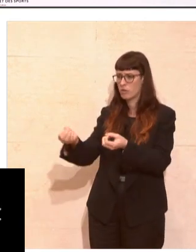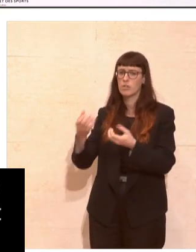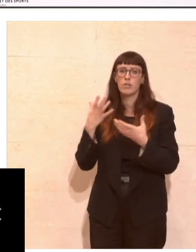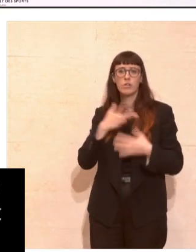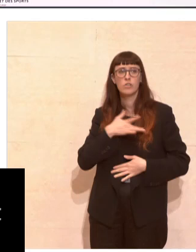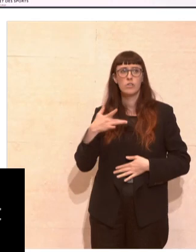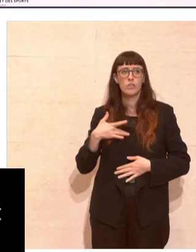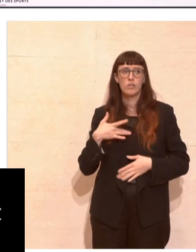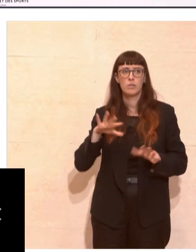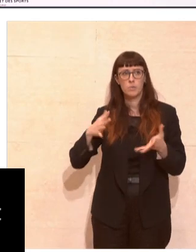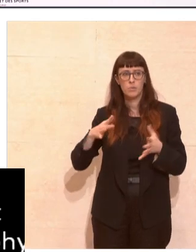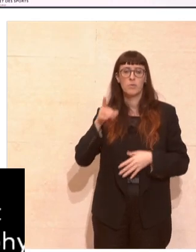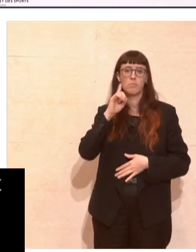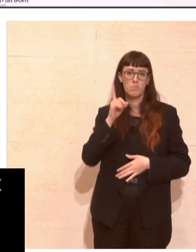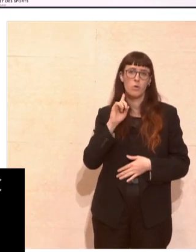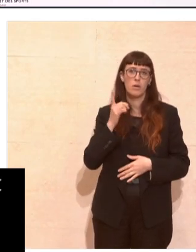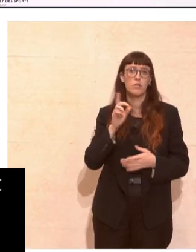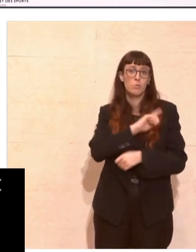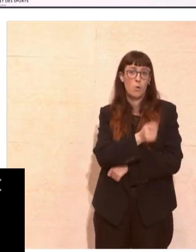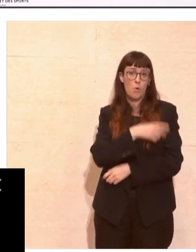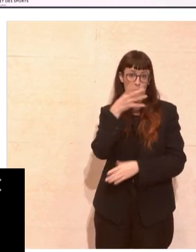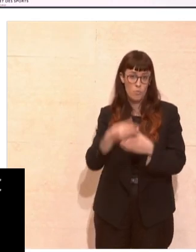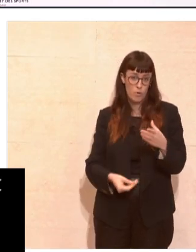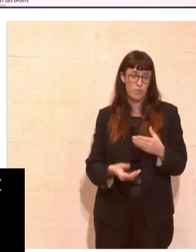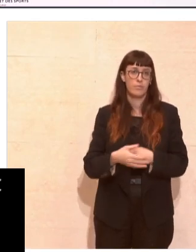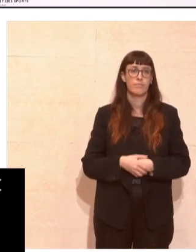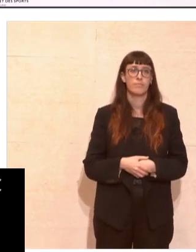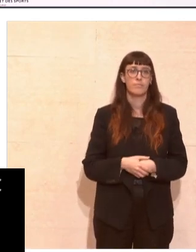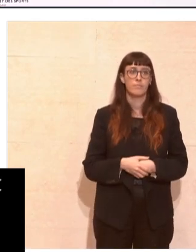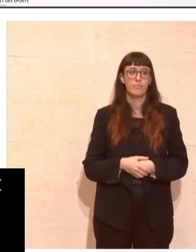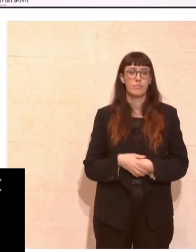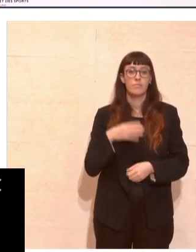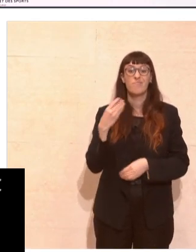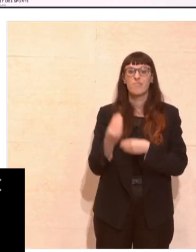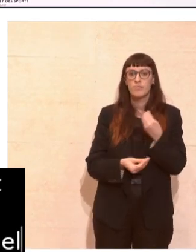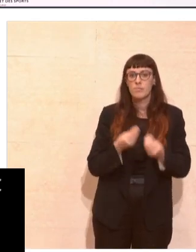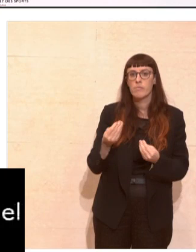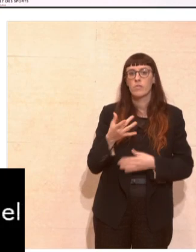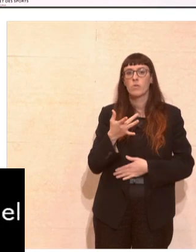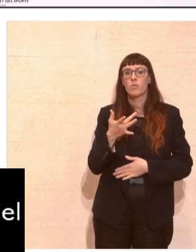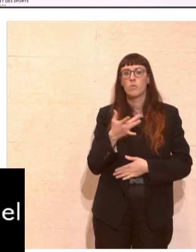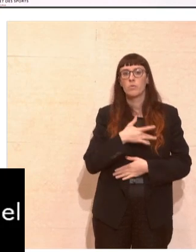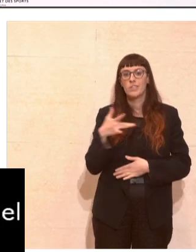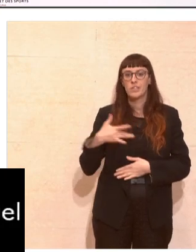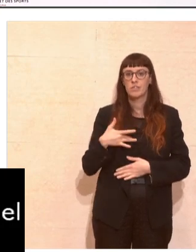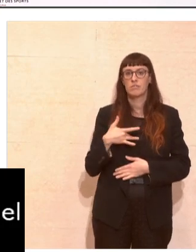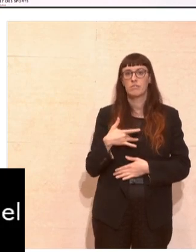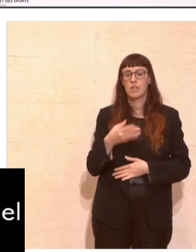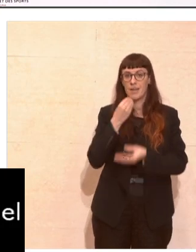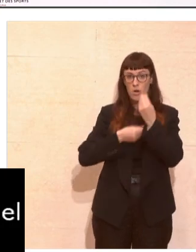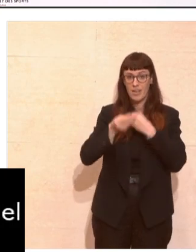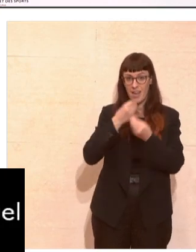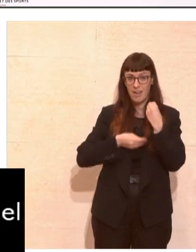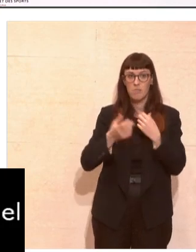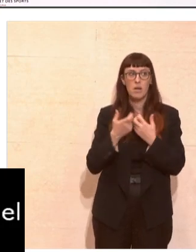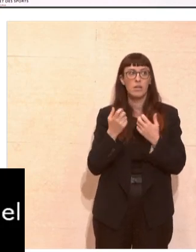le temps passé sur les écrans, c'est du temps pendant lequel on ne bouge pas. Ils sont liés à une mauvaise hygiène alimentaire. Quand on est devant la télé, on ne ressent pas la sensation de